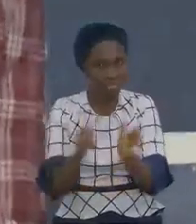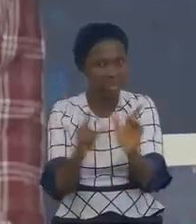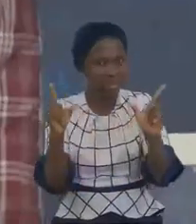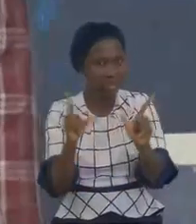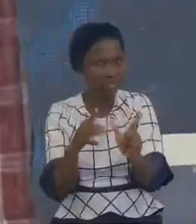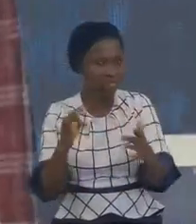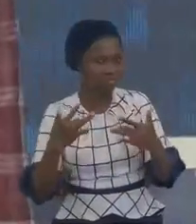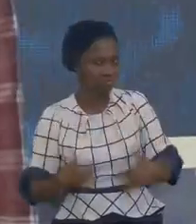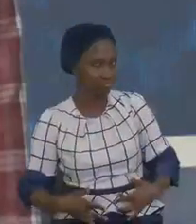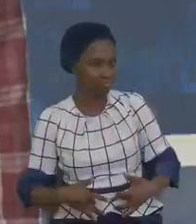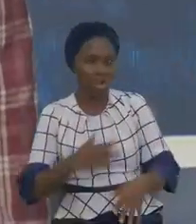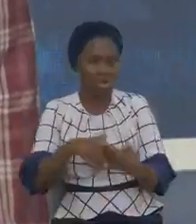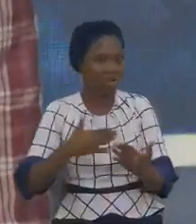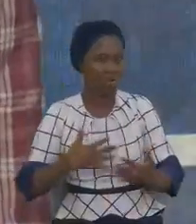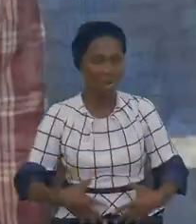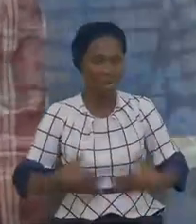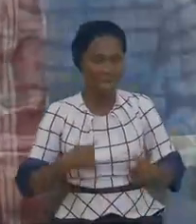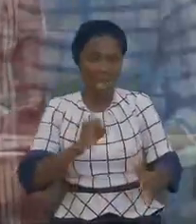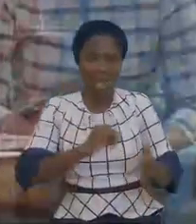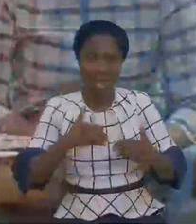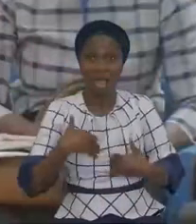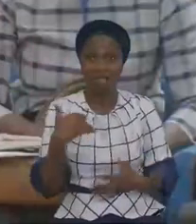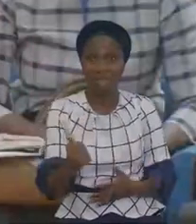désir. Je veux aller plus haut.